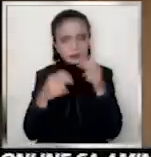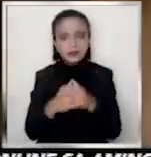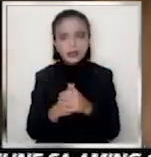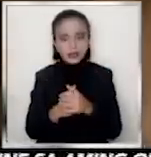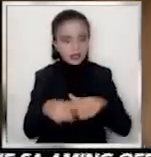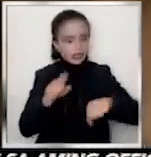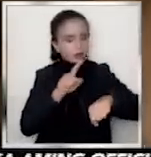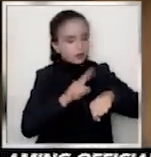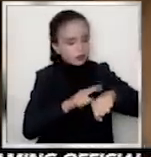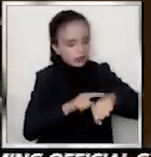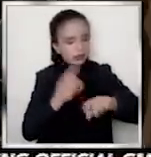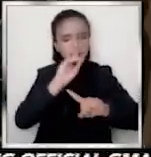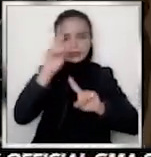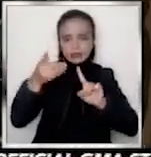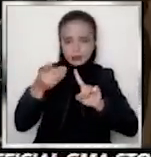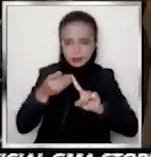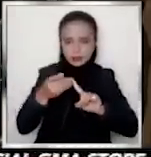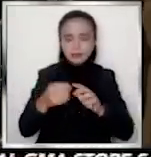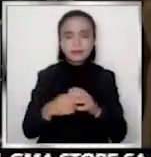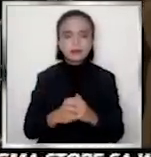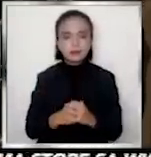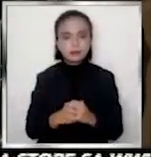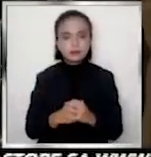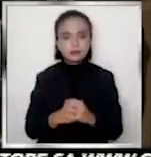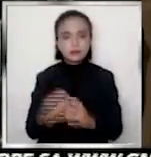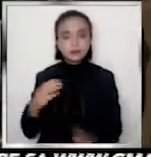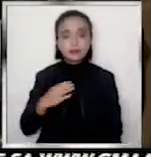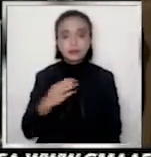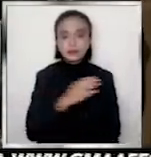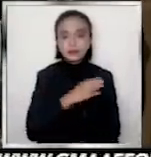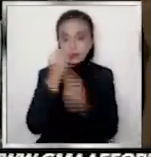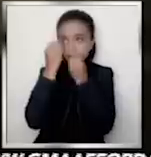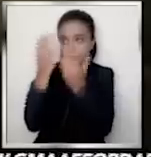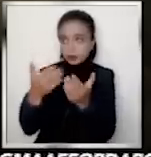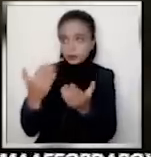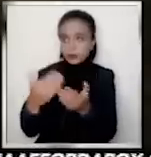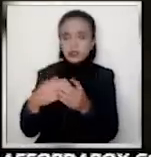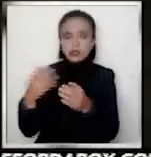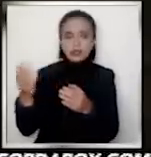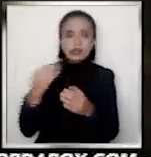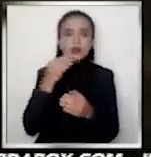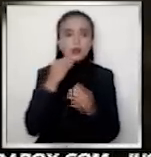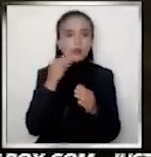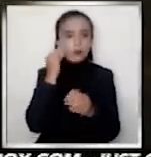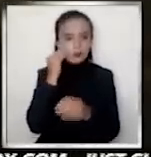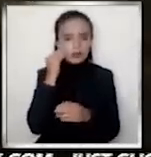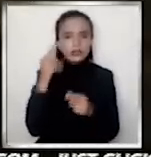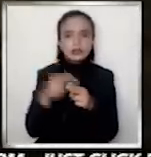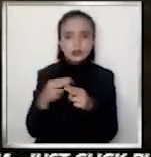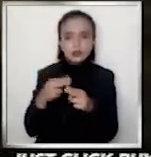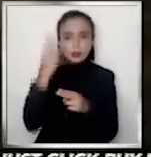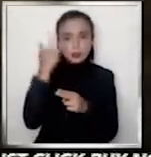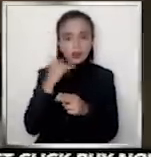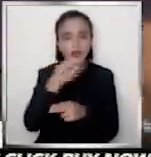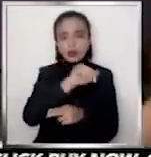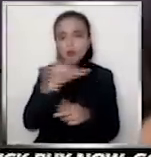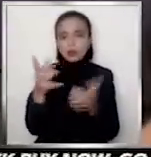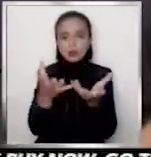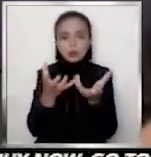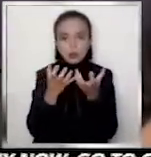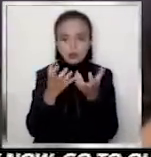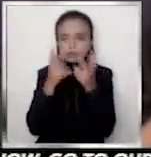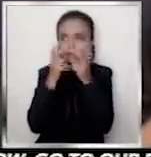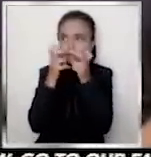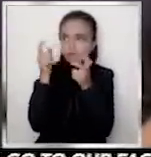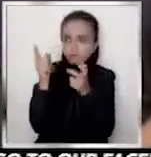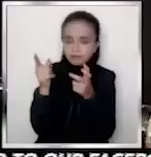dates. Pinayuhan na siya ng House Speaker na umuwi na sa lalong madaling panahon dahil gusto raw marinig ng lahat ang kanyang panig. Ayon